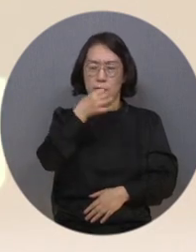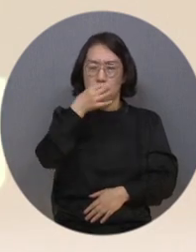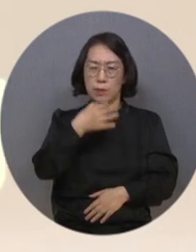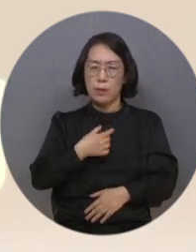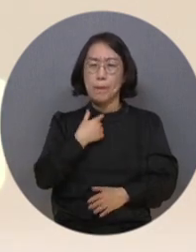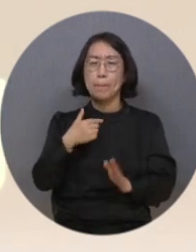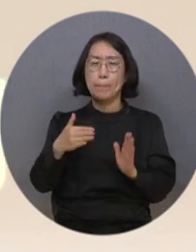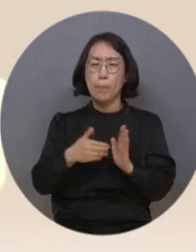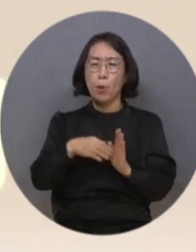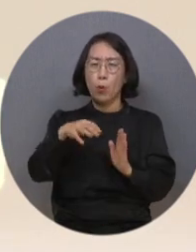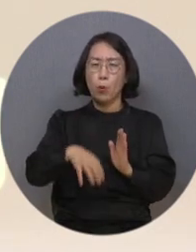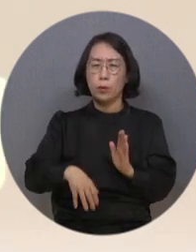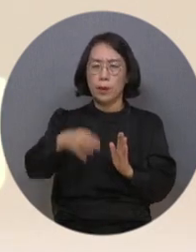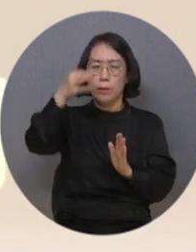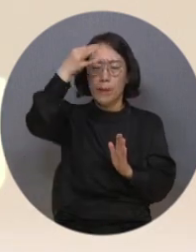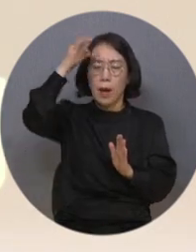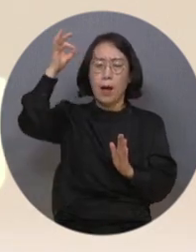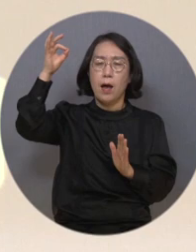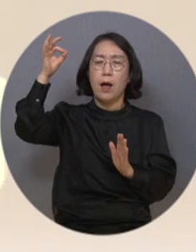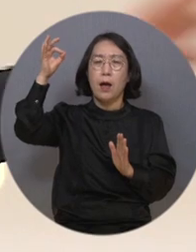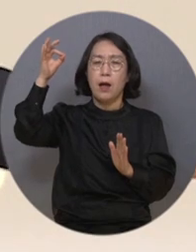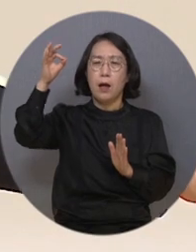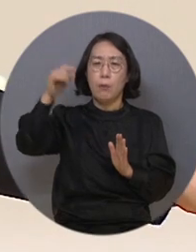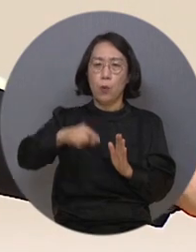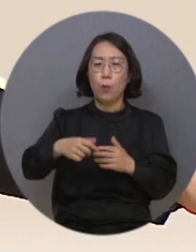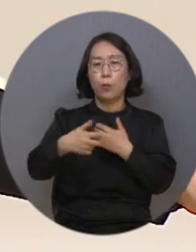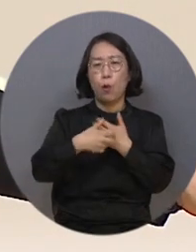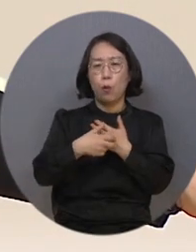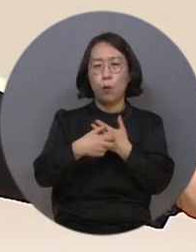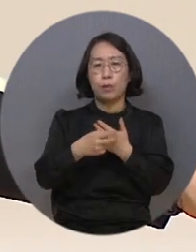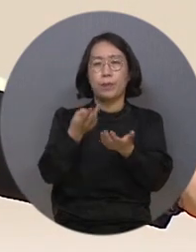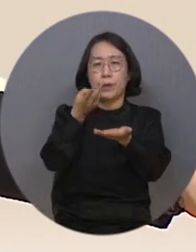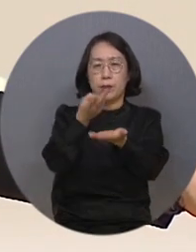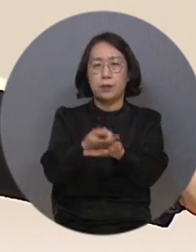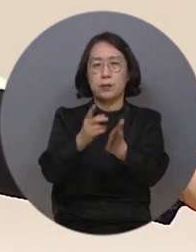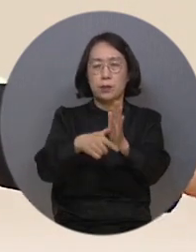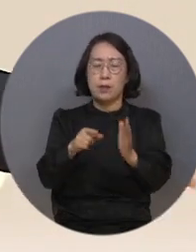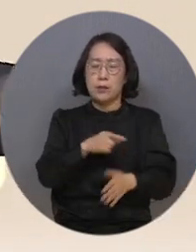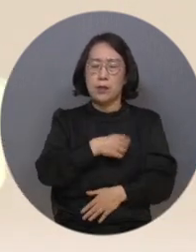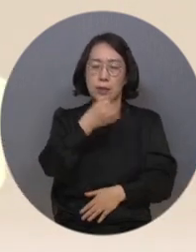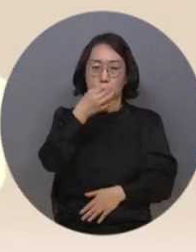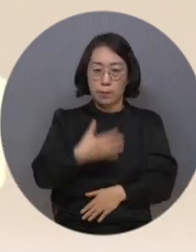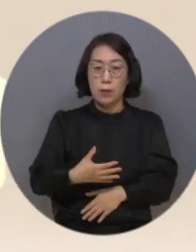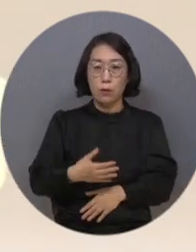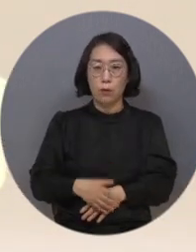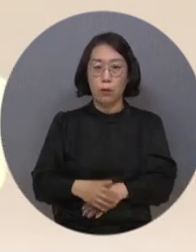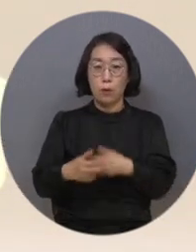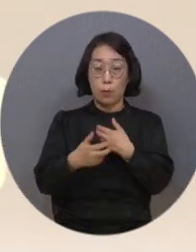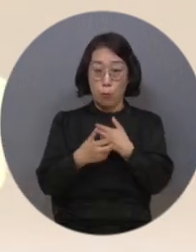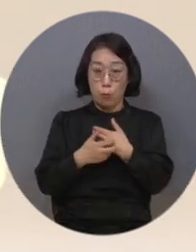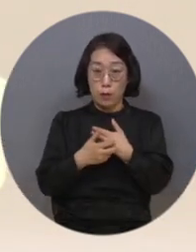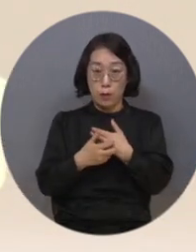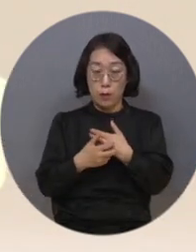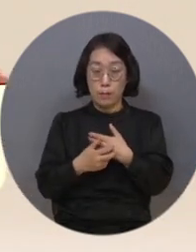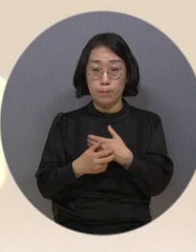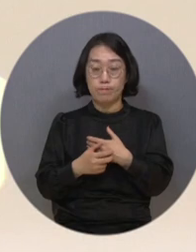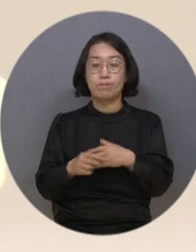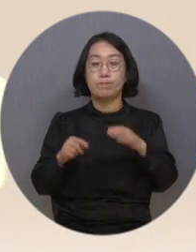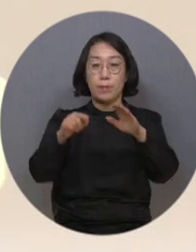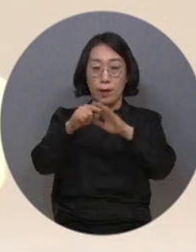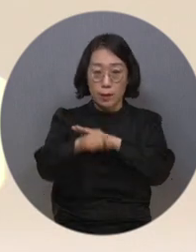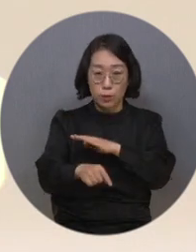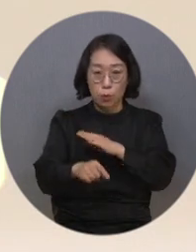내가 가장 어려웠던 곳이 병원이더라고. 그 병원에 가서